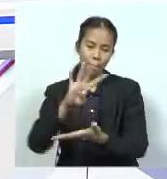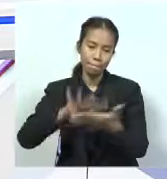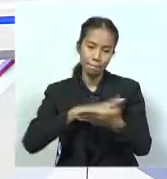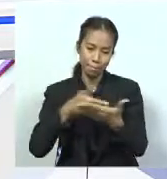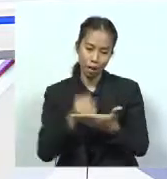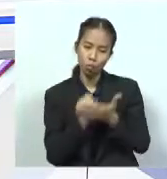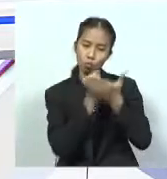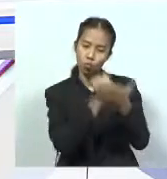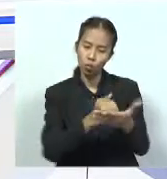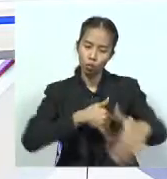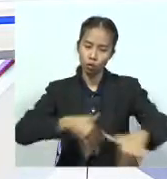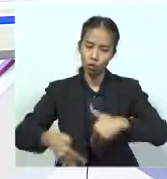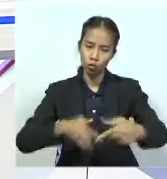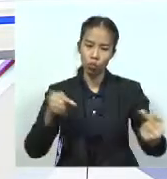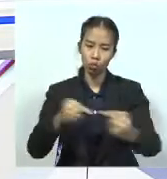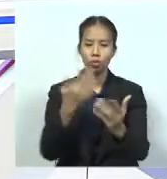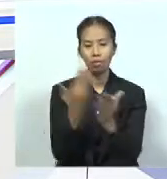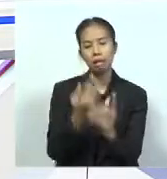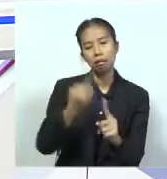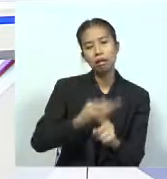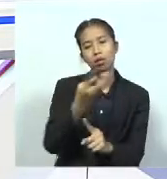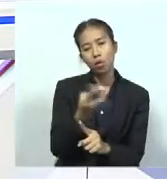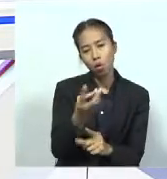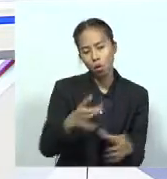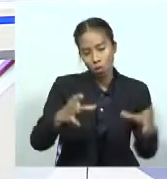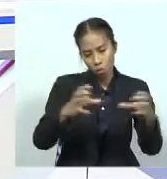ยเหลือประชาชนผู้มีรายได้น้อยนะคะไม่ว่าจะเป็นก